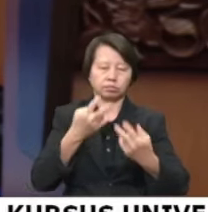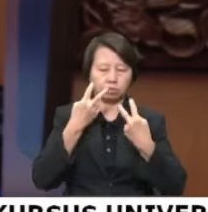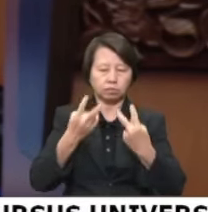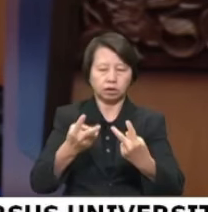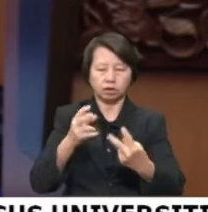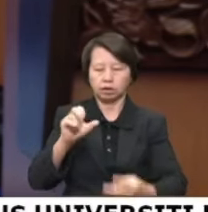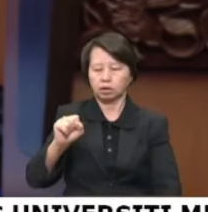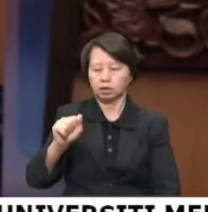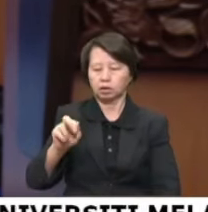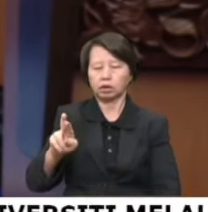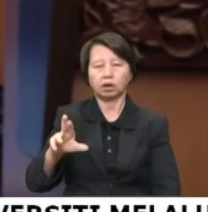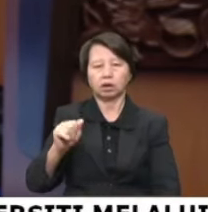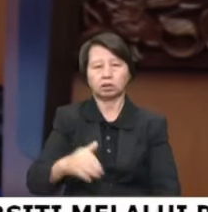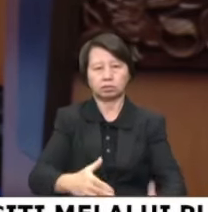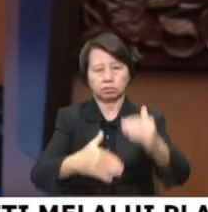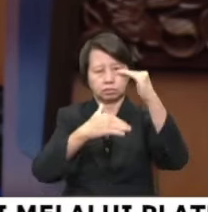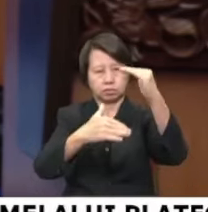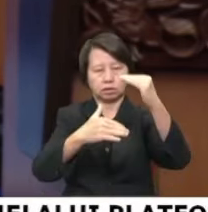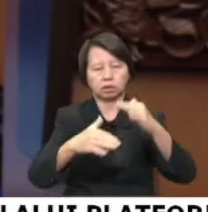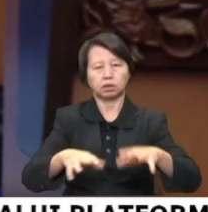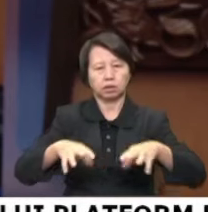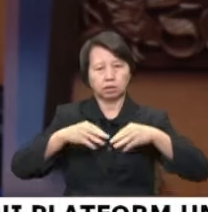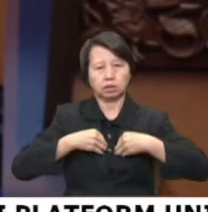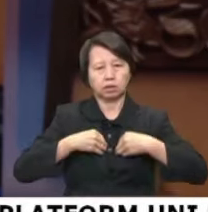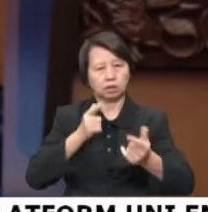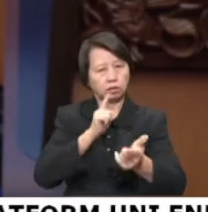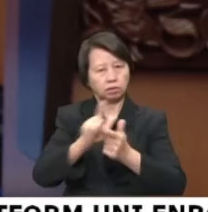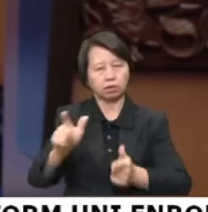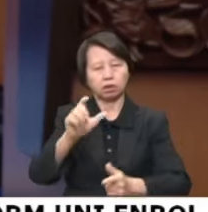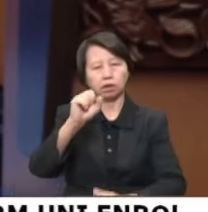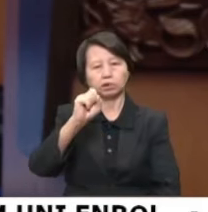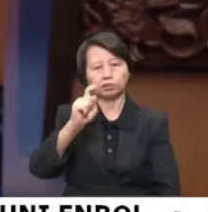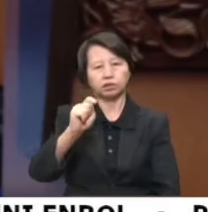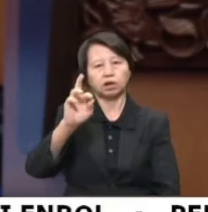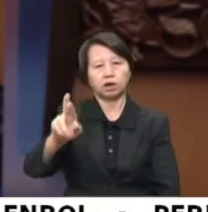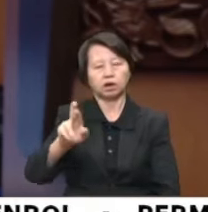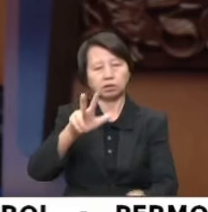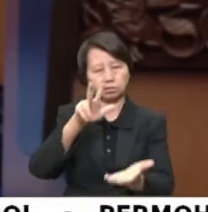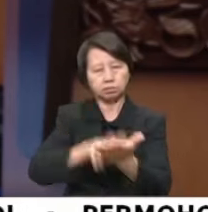kelayakan SARA adalah terhad kepada penerima lulus STR yang